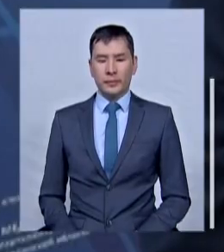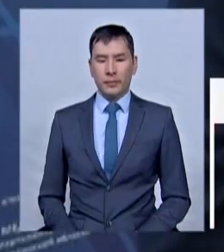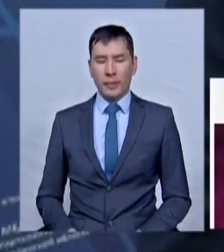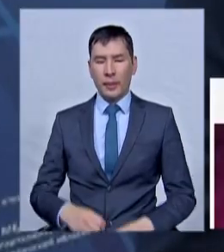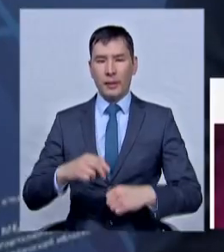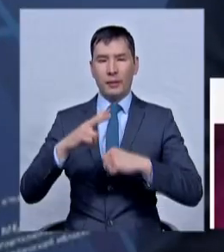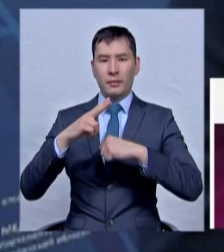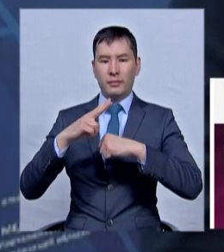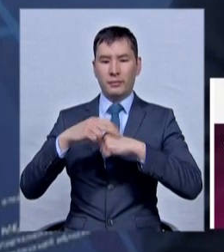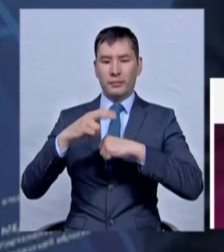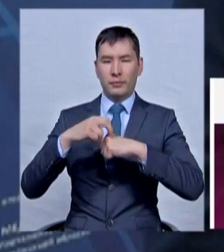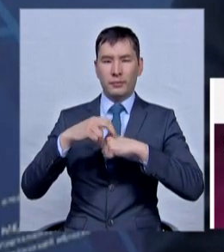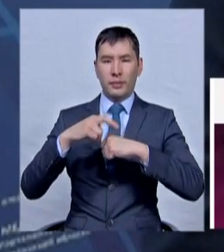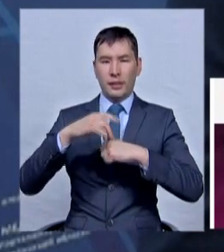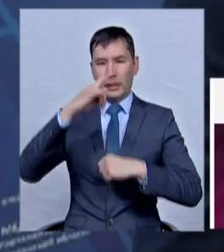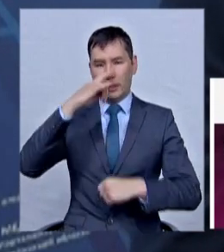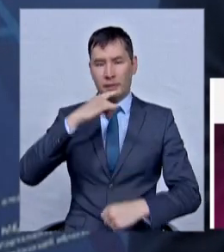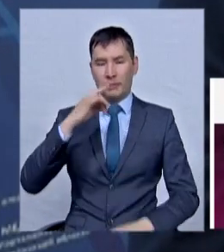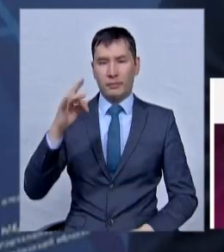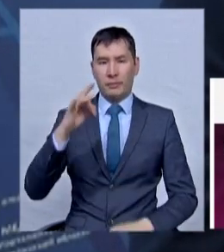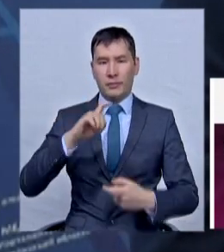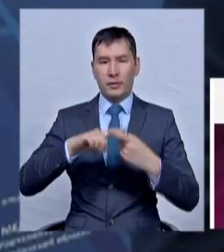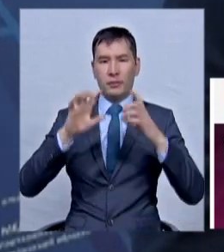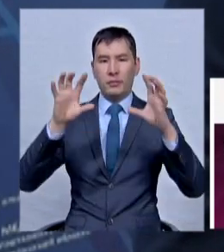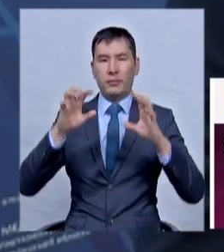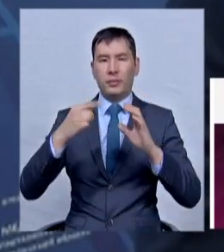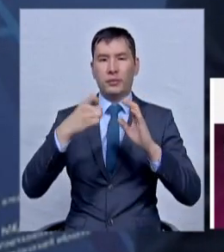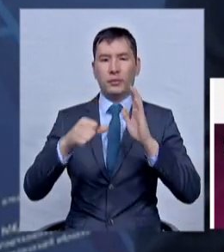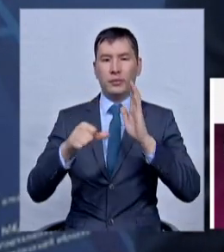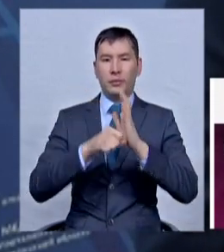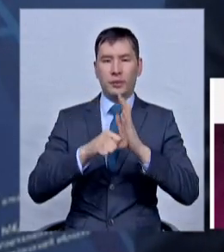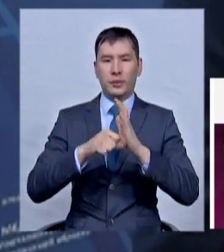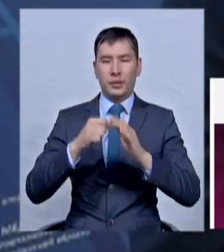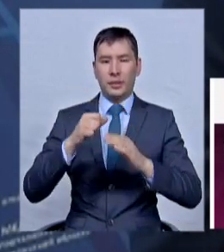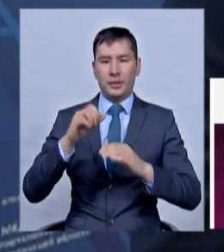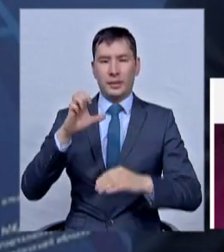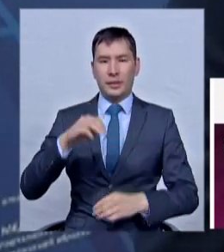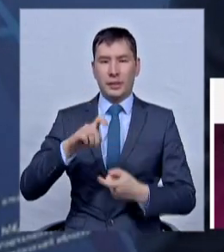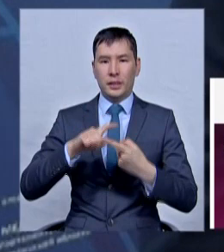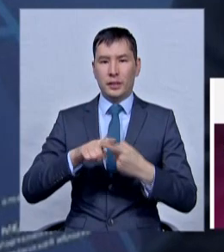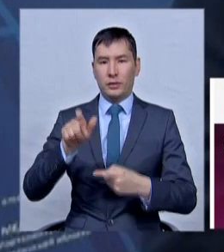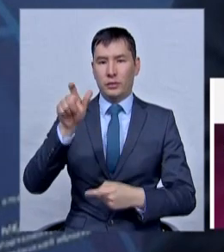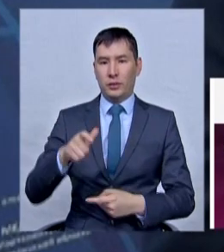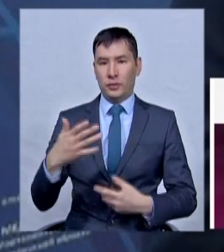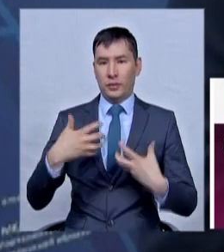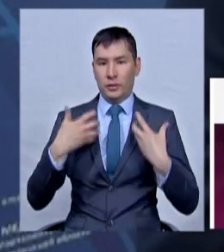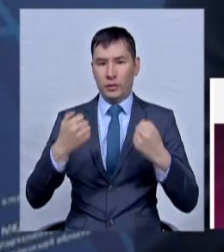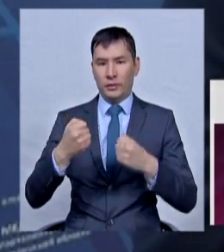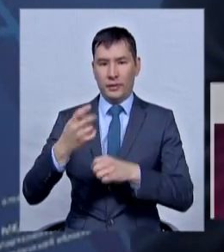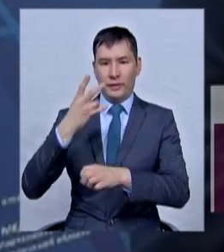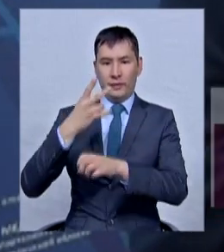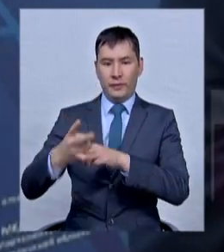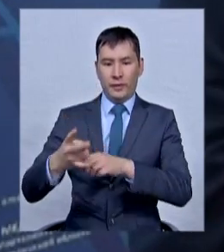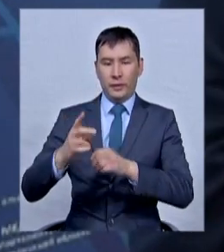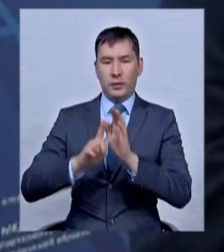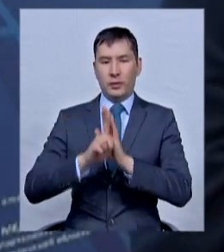Полиция қызметкерлері Қазақстан Республикасының қылмыстық кодексінің 106 бабы денсаулыққа қасы қана ауыр зиян келтіру бойынша сотқа